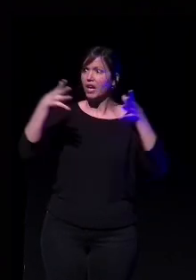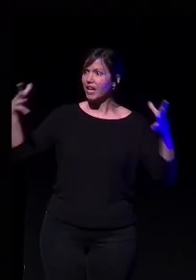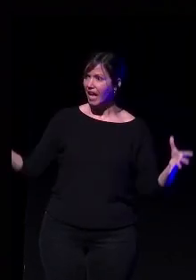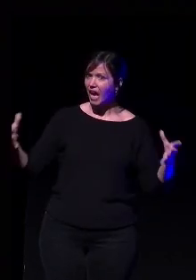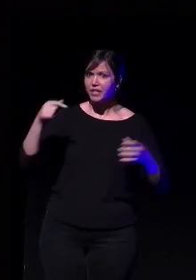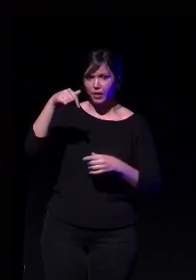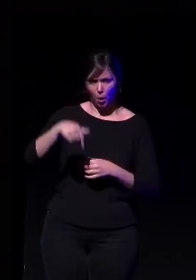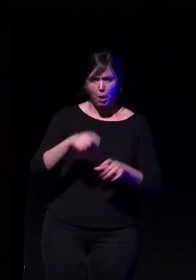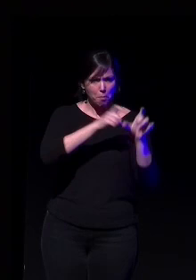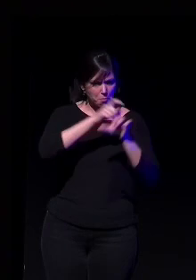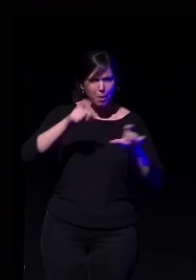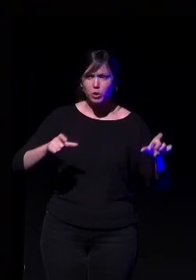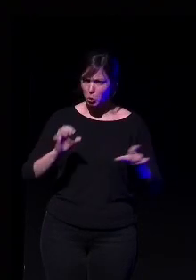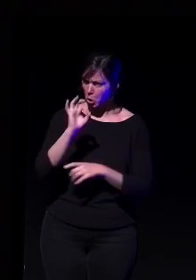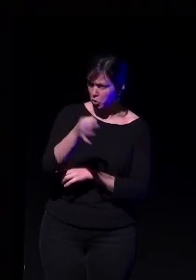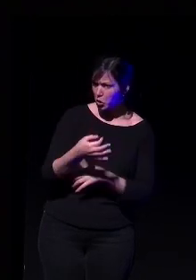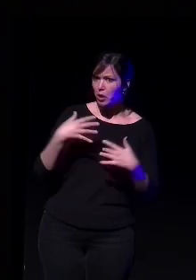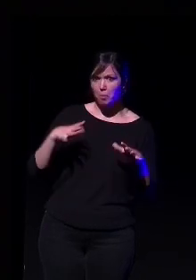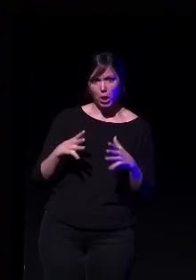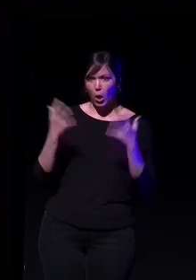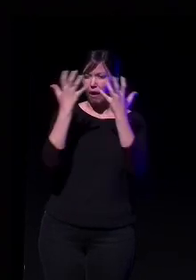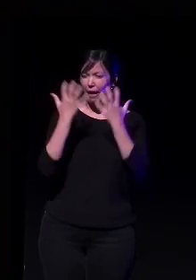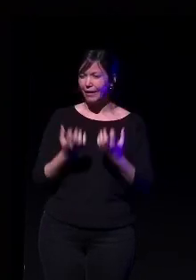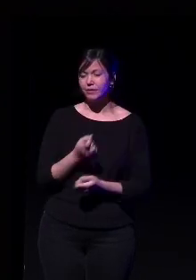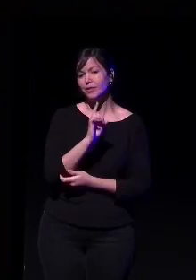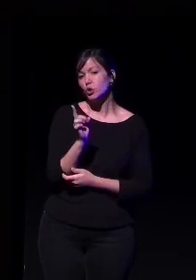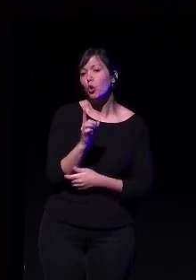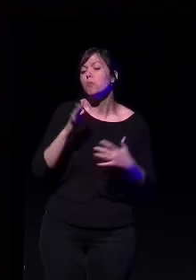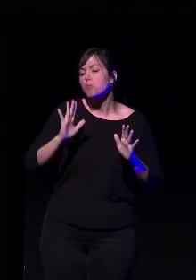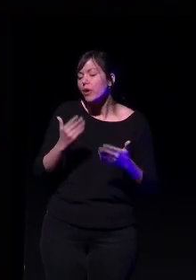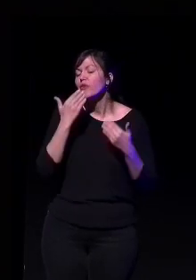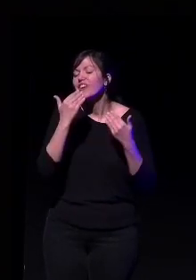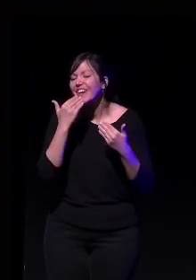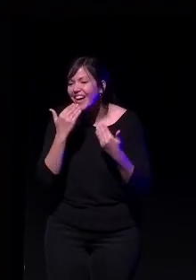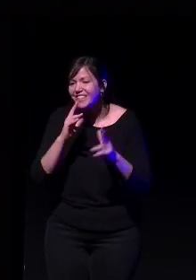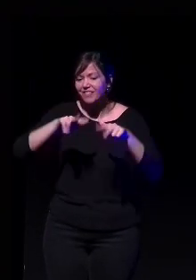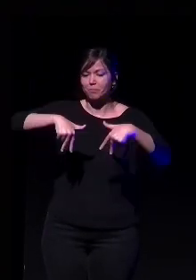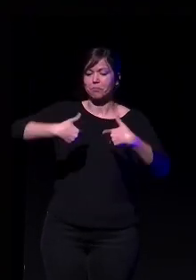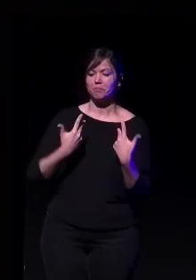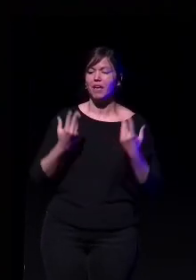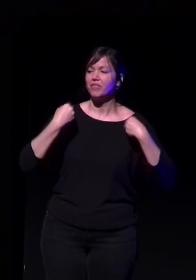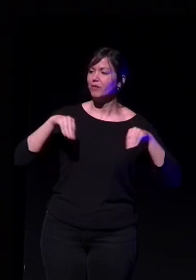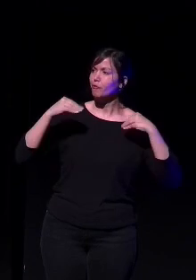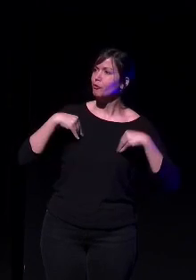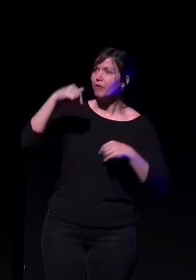I avui ja som gent, però no l'omplim, no? Però en tot cas, gràcies per deixar-nos gaudir d'aquesta joia de la